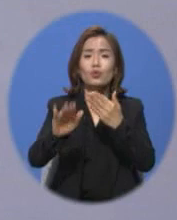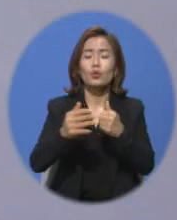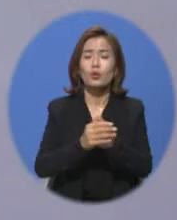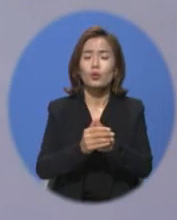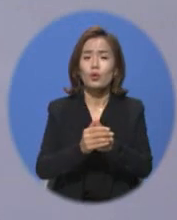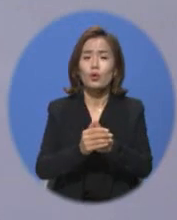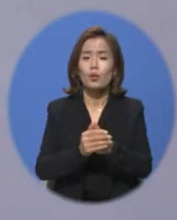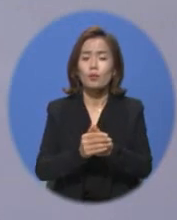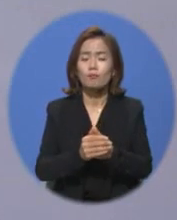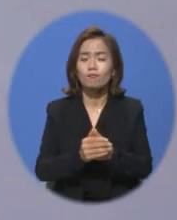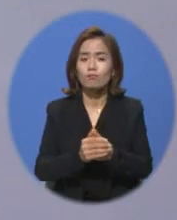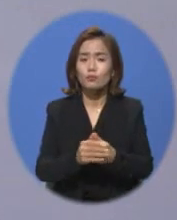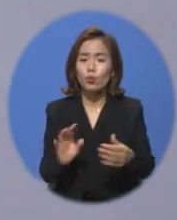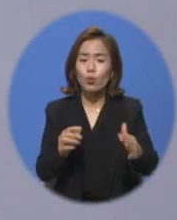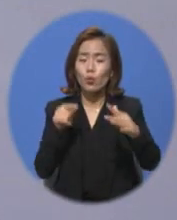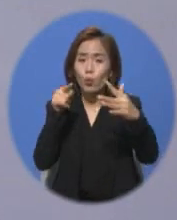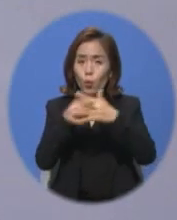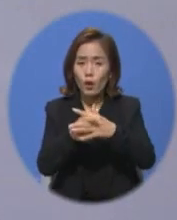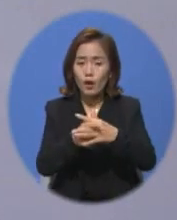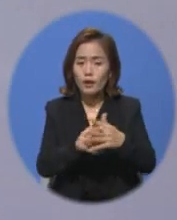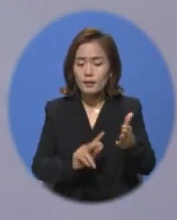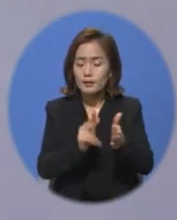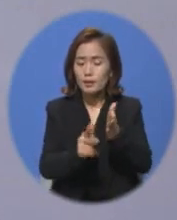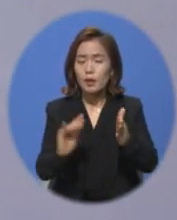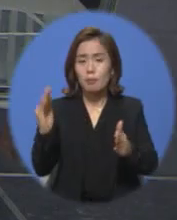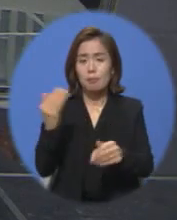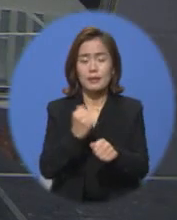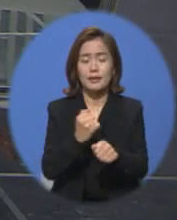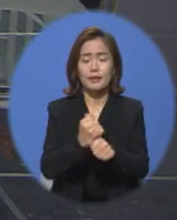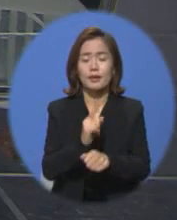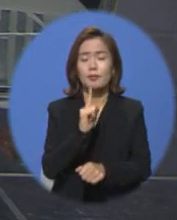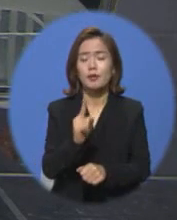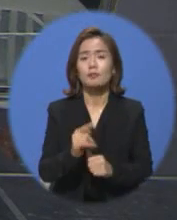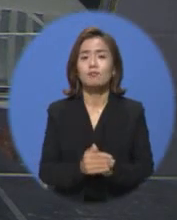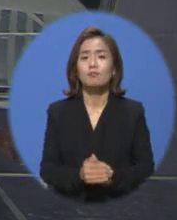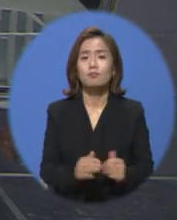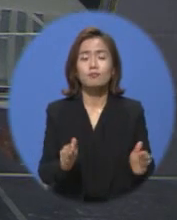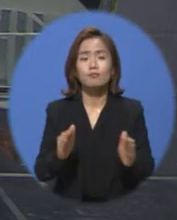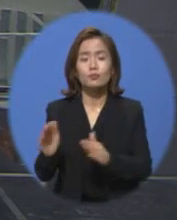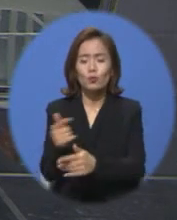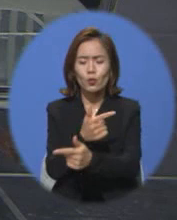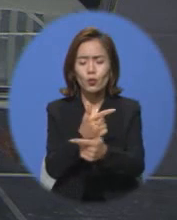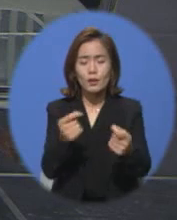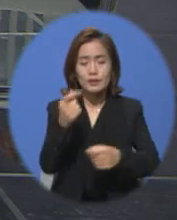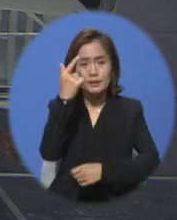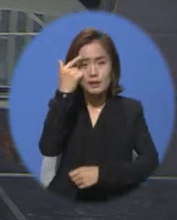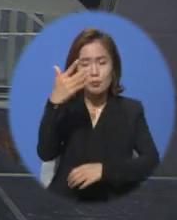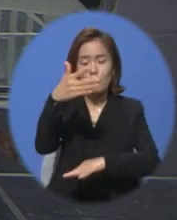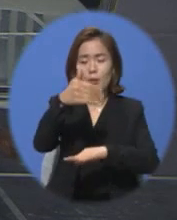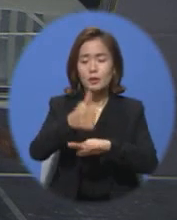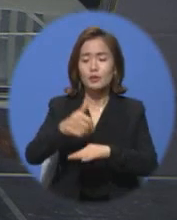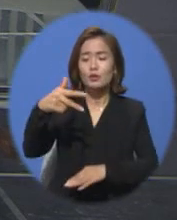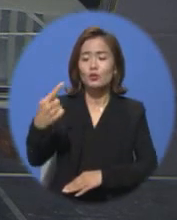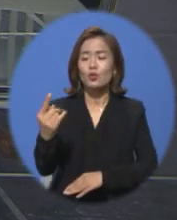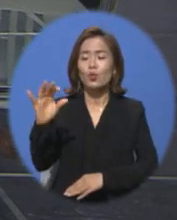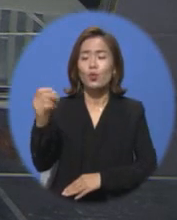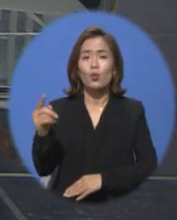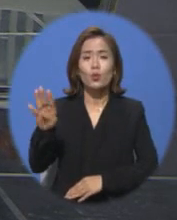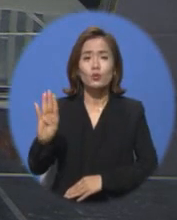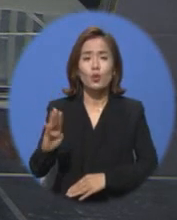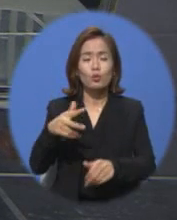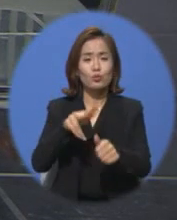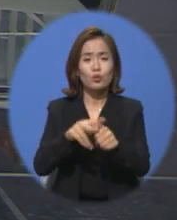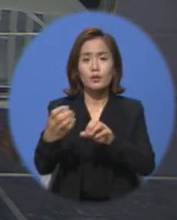그위에남북을연결하는도로를건설하겠습니다 . 예.예.마지막으로,같은흔한 질문에대해조오섭후보의답변을들어보겠습니다